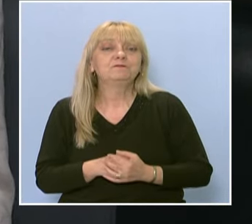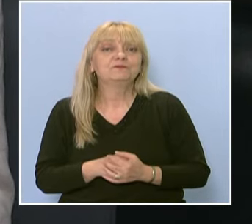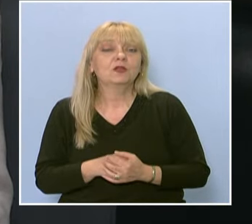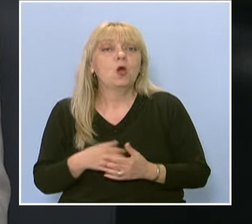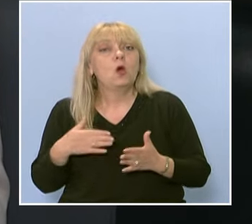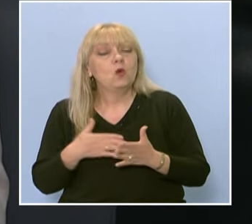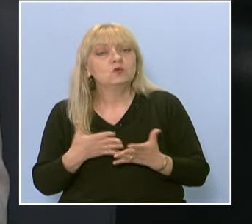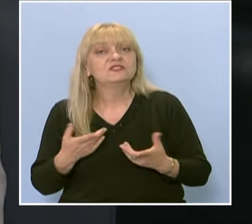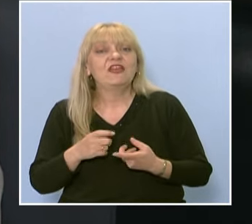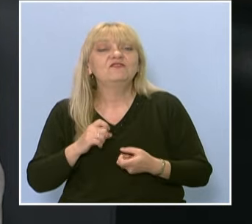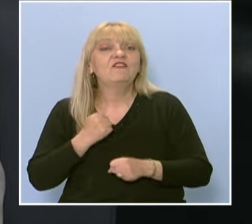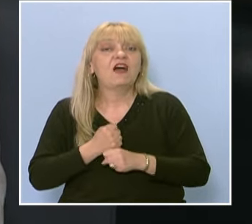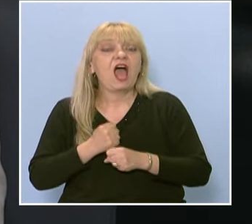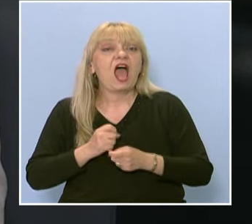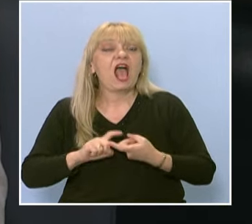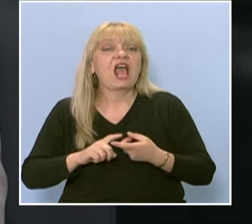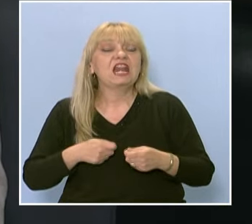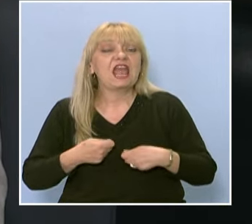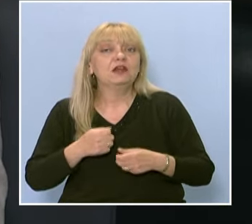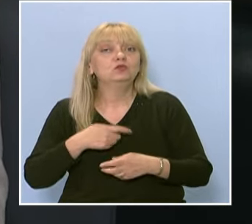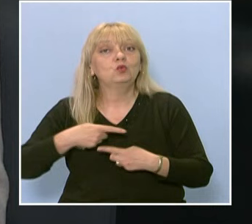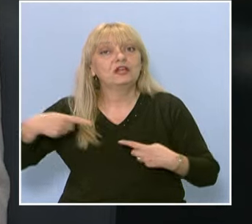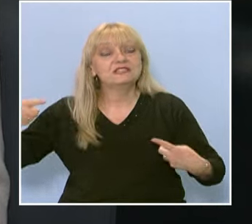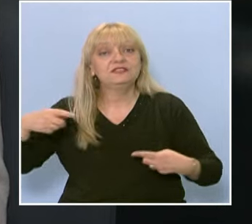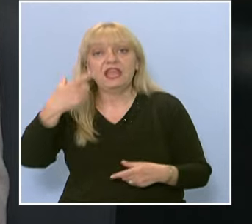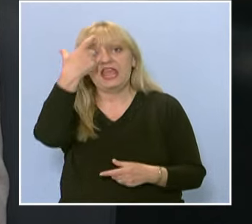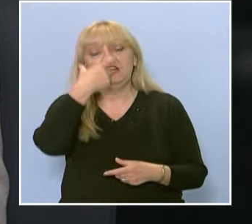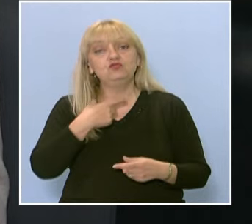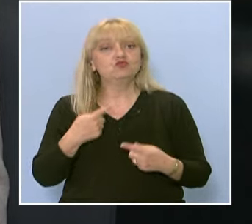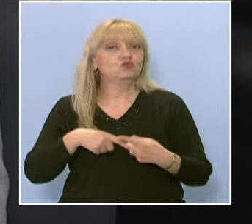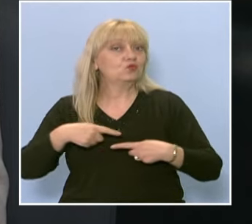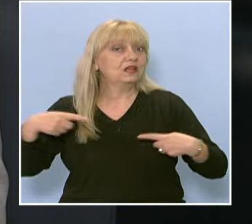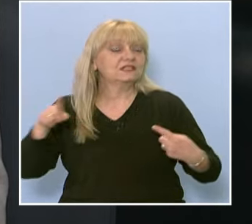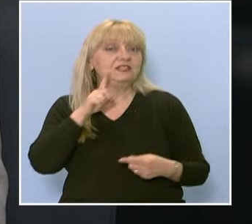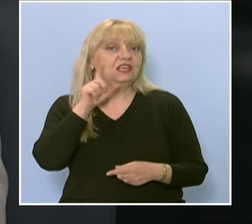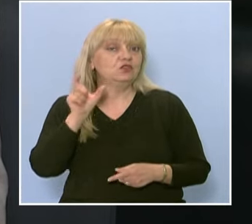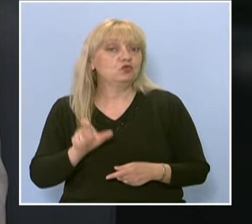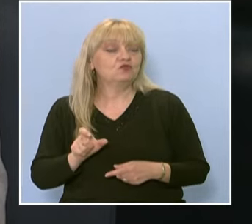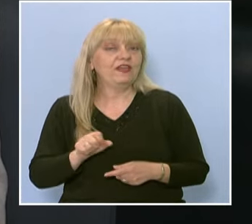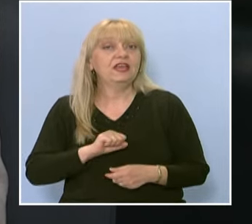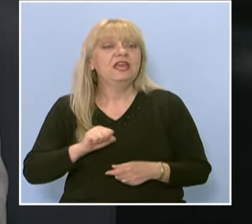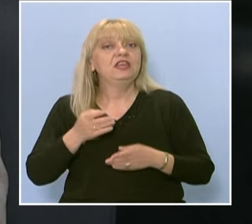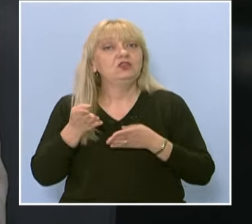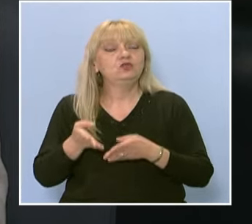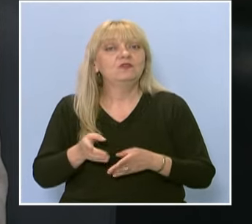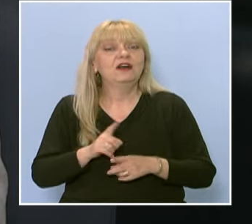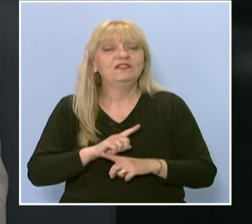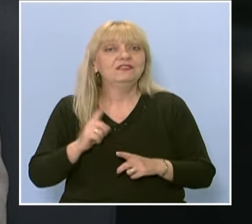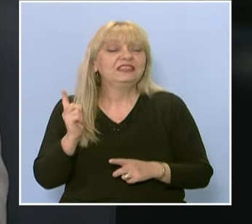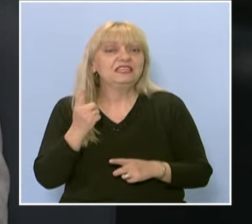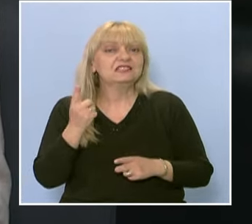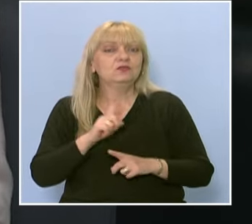освен в кариерното развитие, така и в личностното развитие на човека. И това, че един студент не би трябвало просто